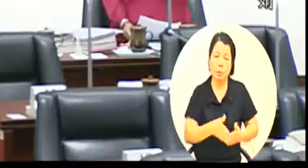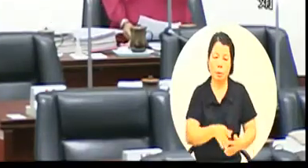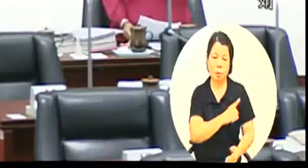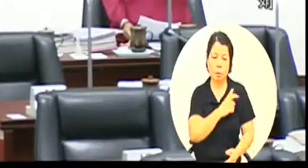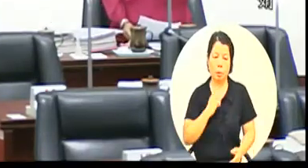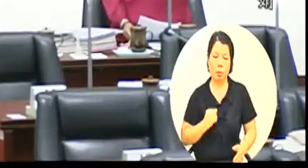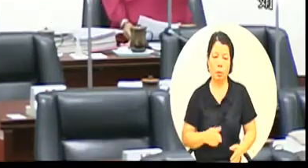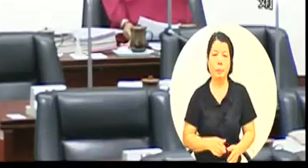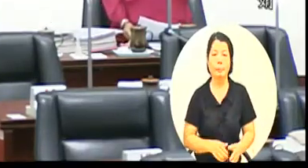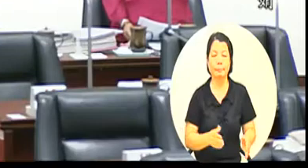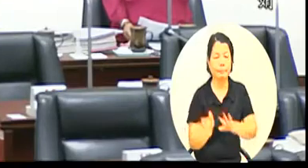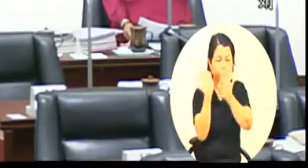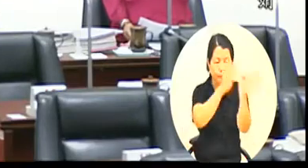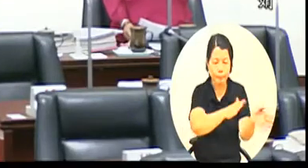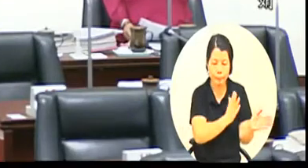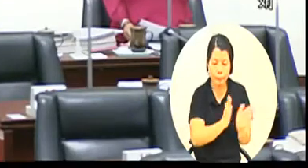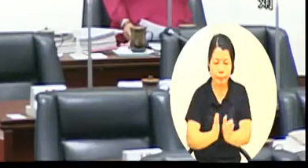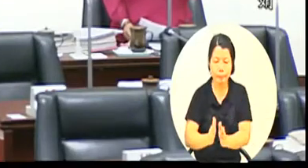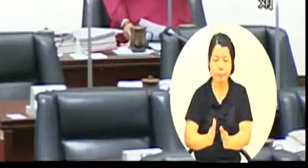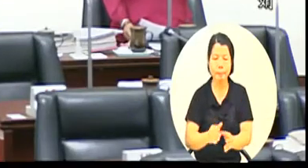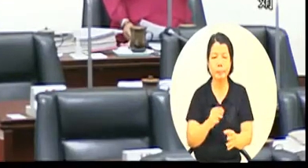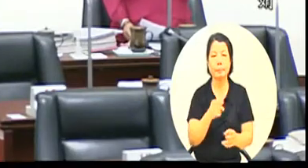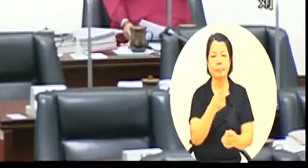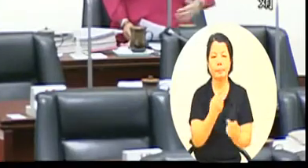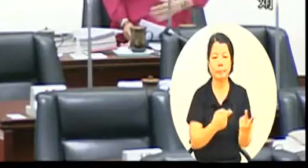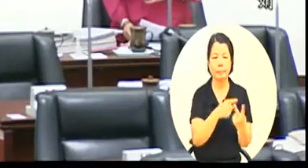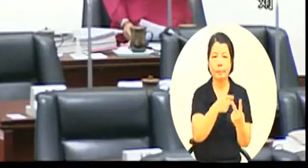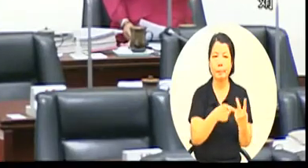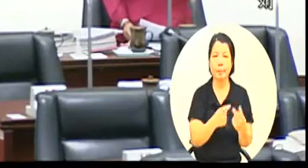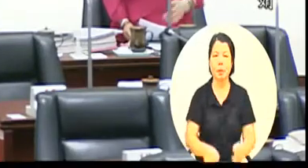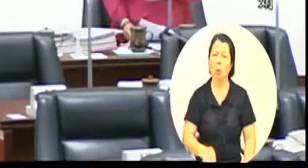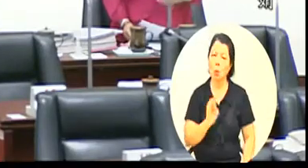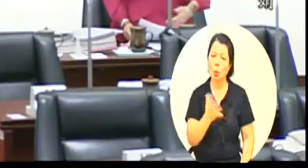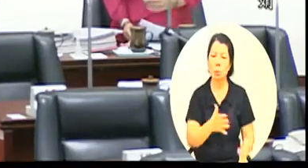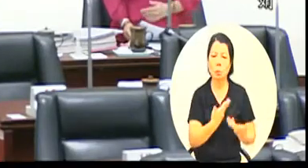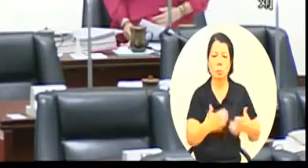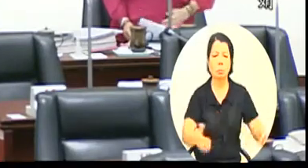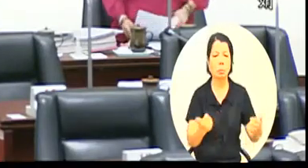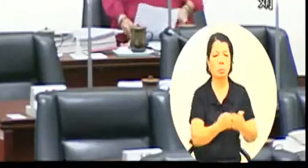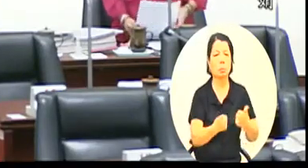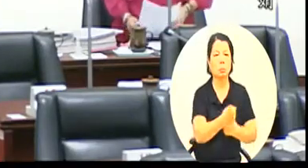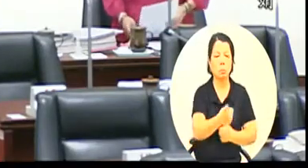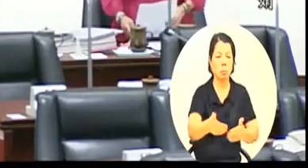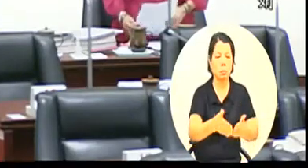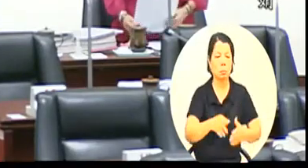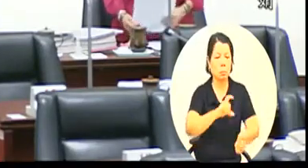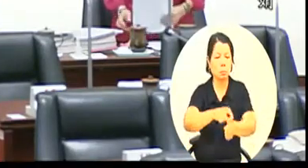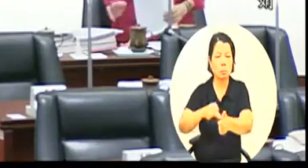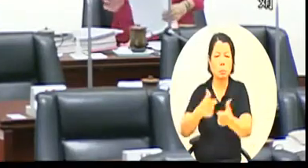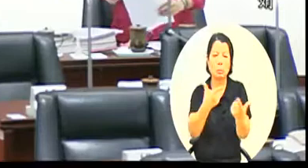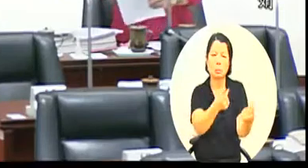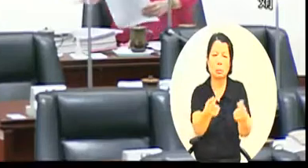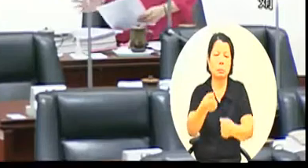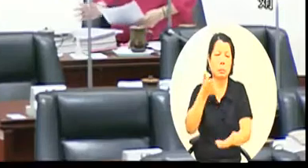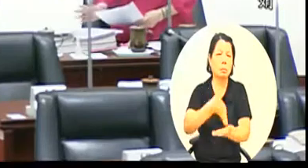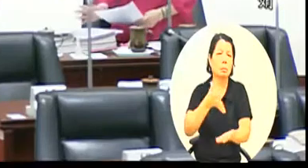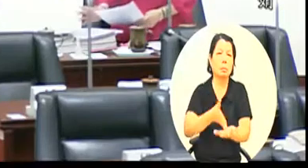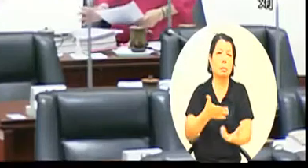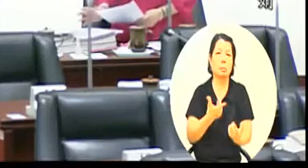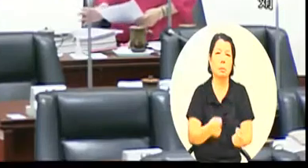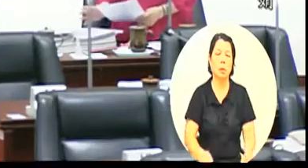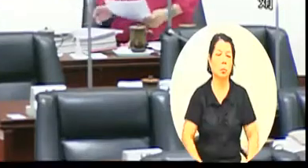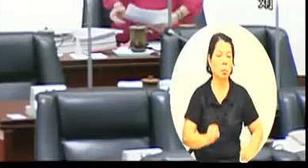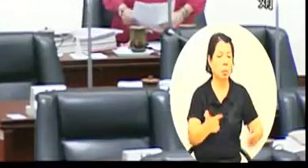两个字，也就是说现在为什么这么多的议员都在提这个议题，并不是我们要去图利建